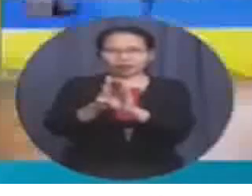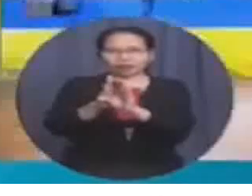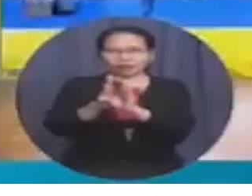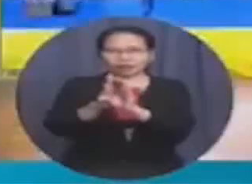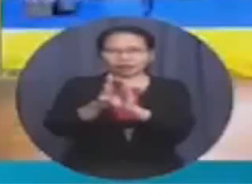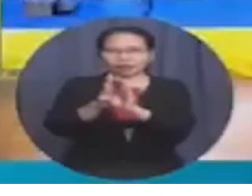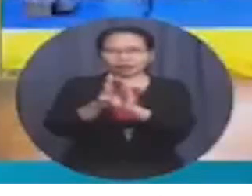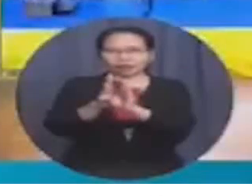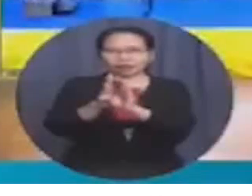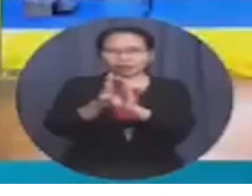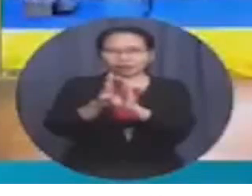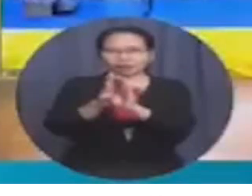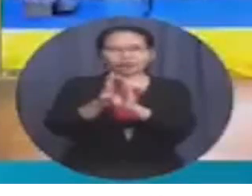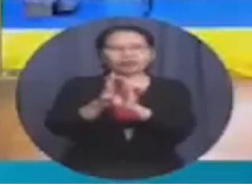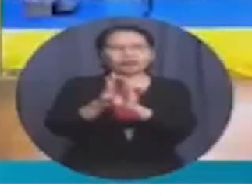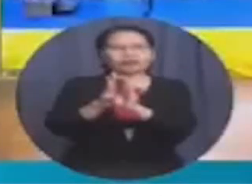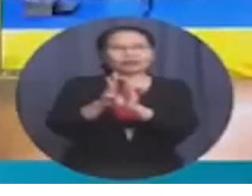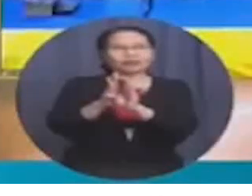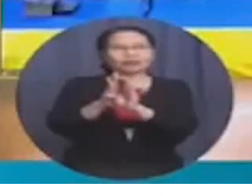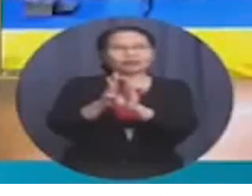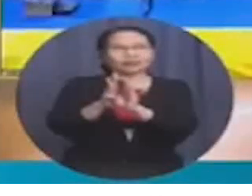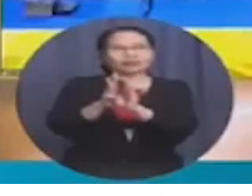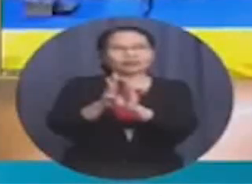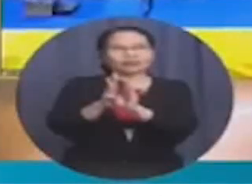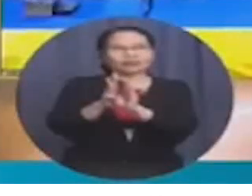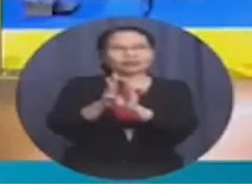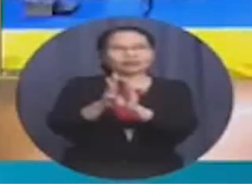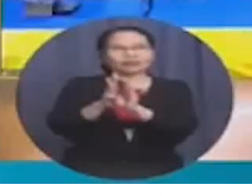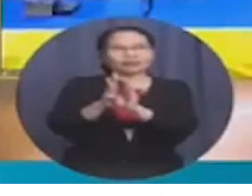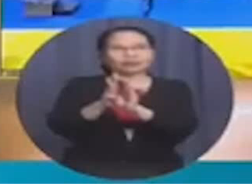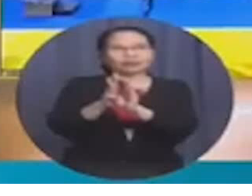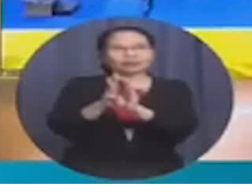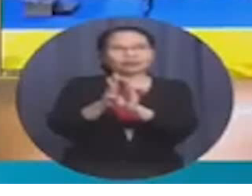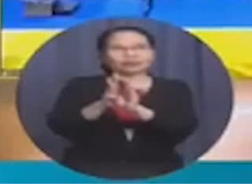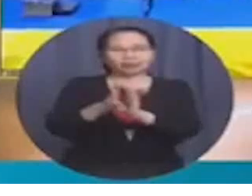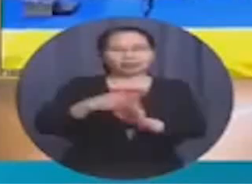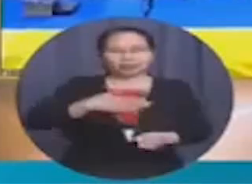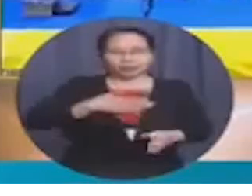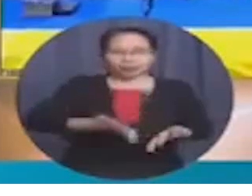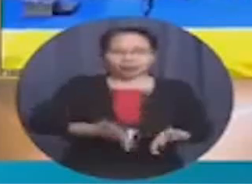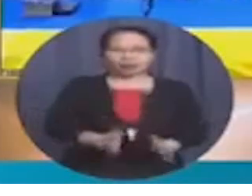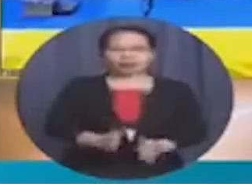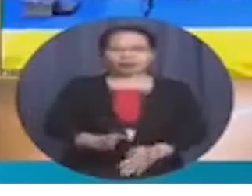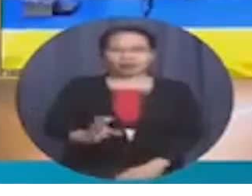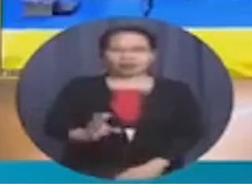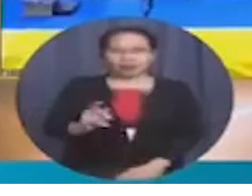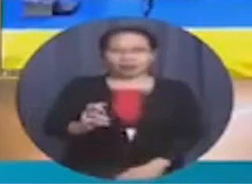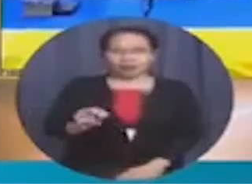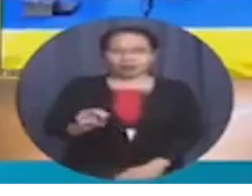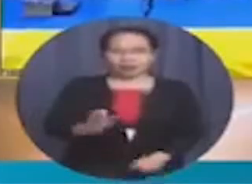Hani Al-Shamari kasama na ating mga panauhin. Tuloy po kayo dyan sa Calapan City,